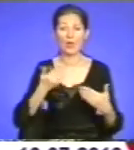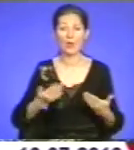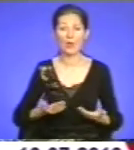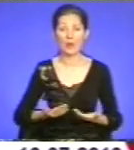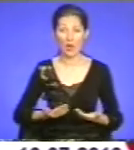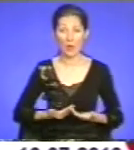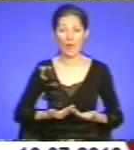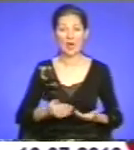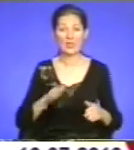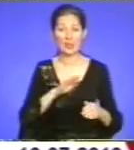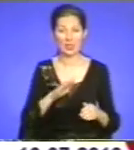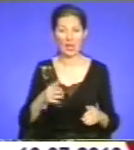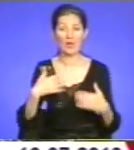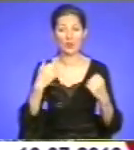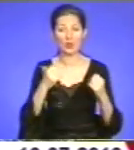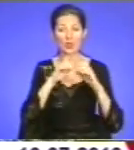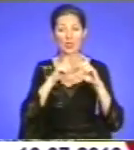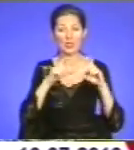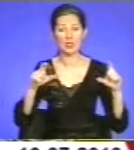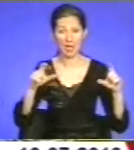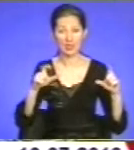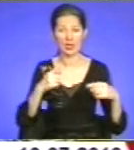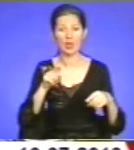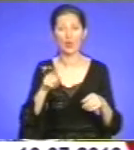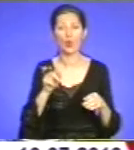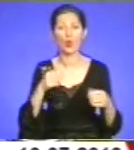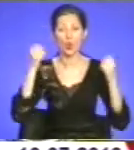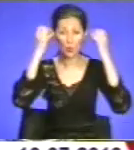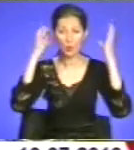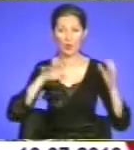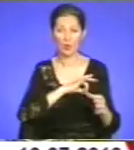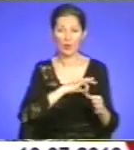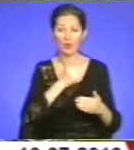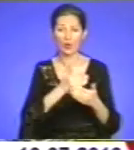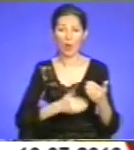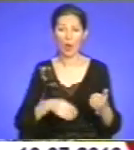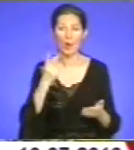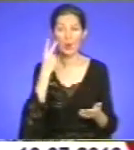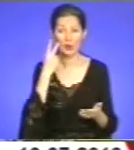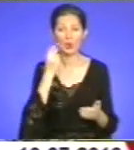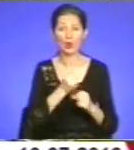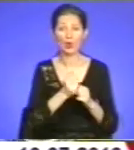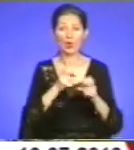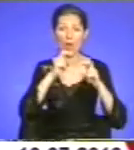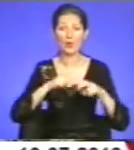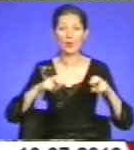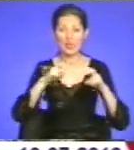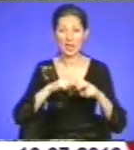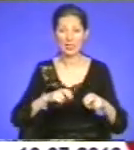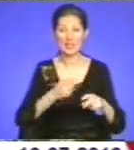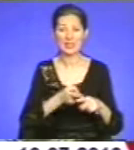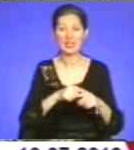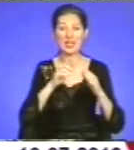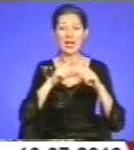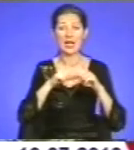дітей у оздоровчих закладах, а також їхньою культурною виховною програмою постійно робиться обстеження даних